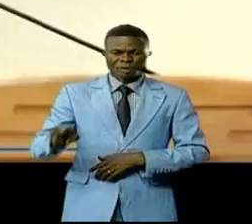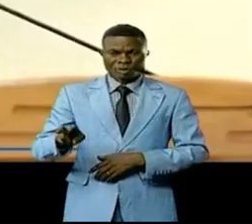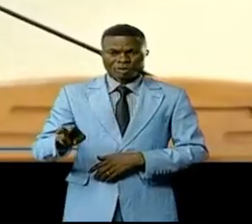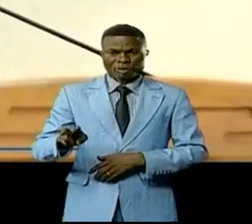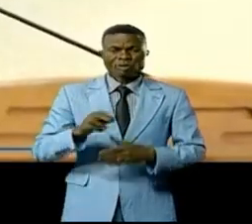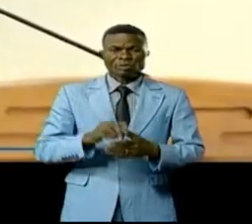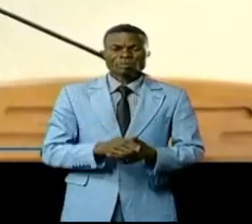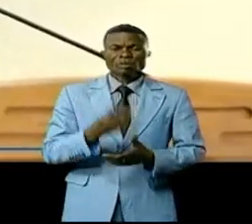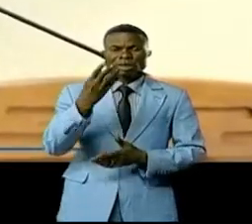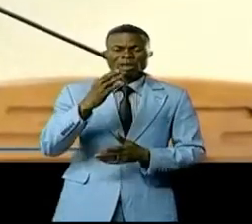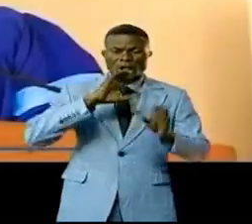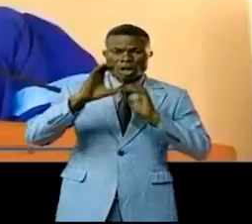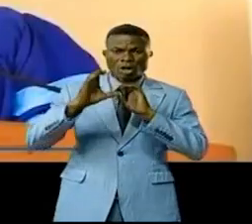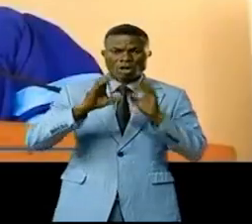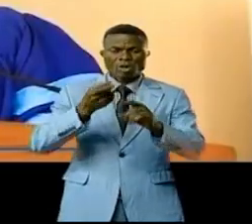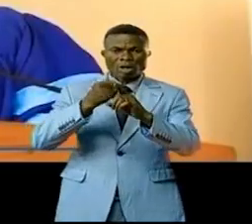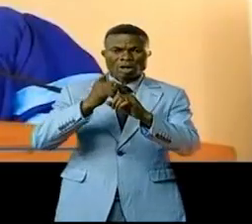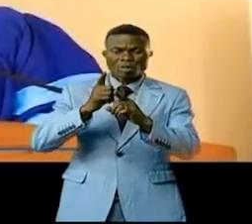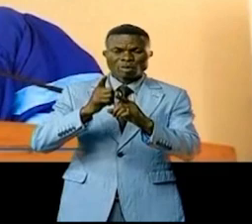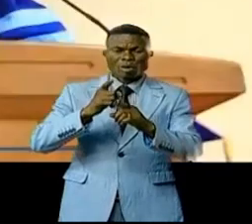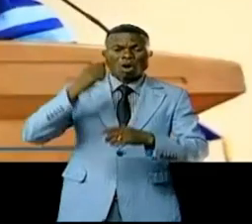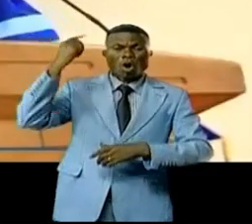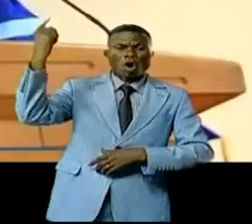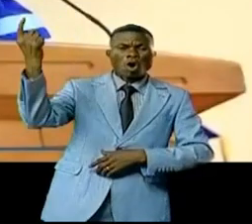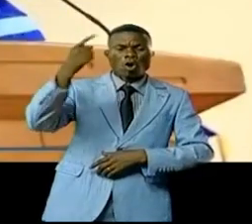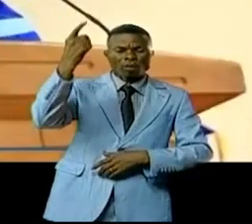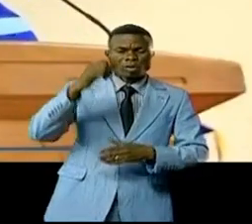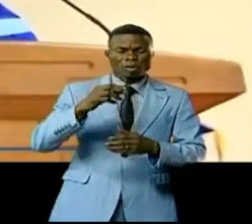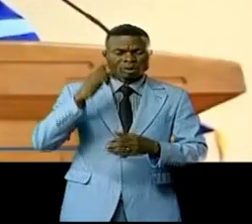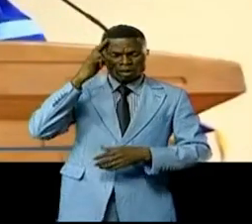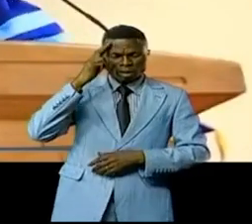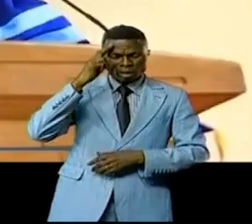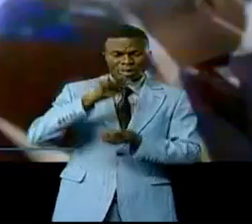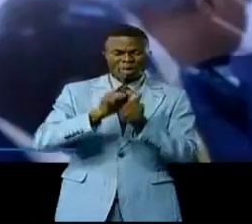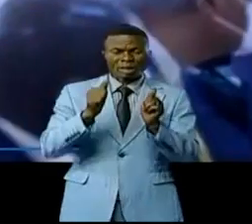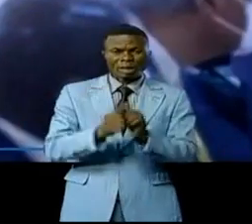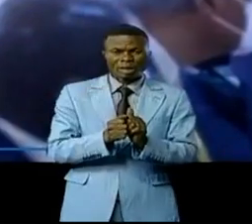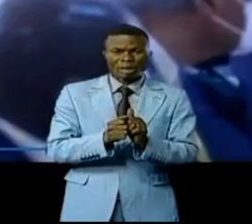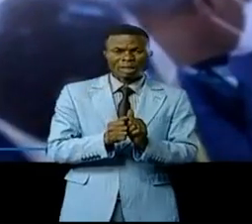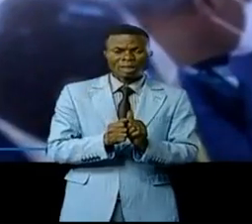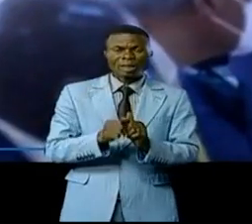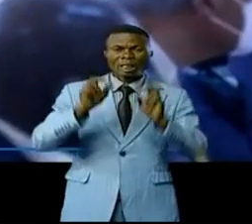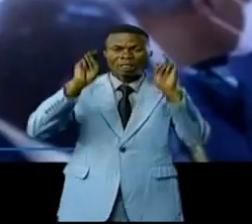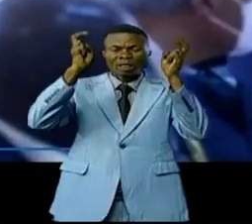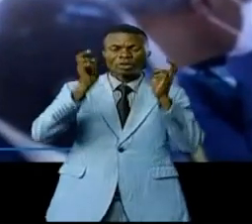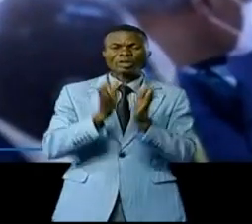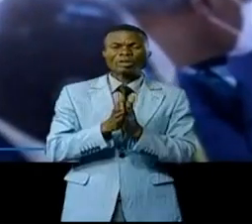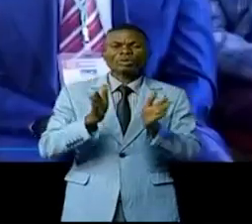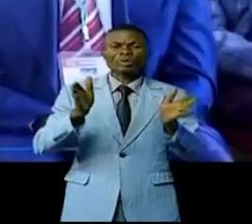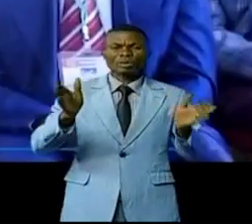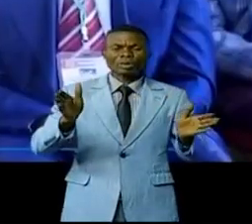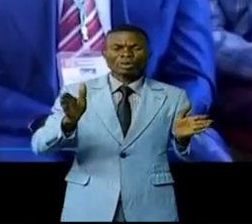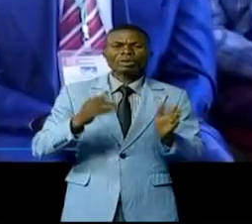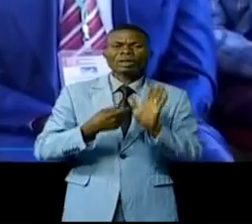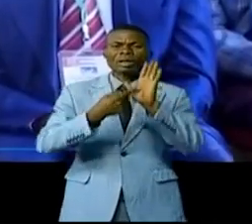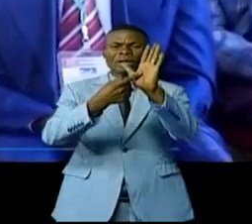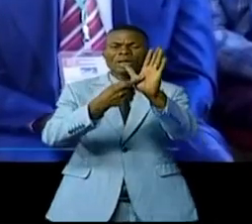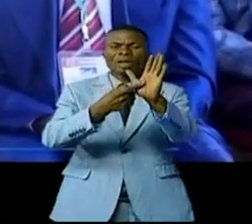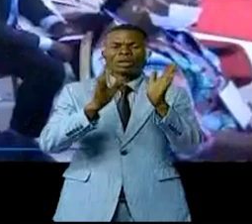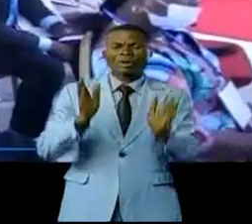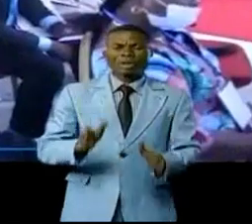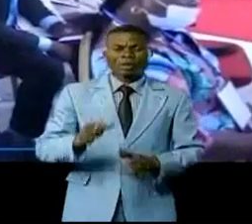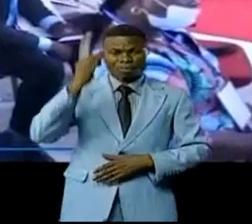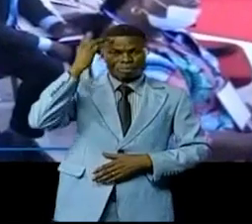panels d'experts venus de 4 coins du monde ont réfléchi sur des questions liées au thème général. Le représentant du ministre de